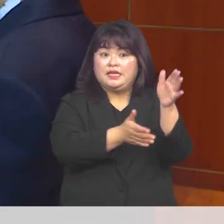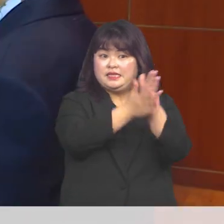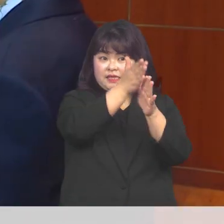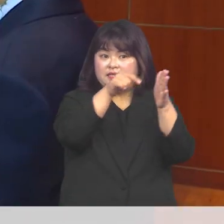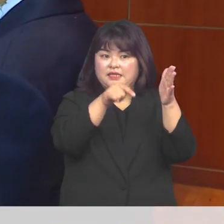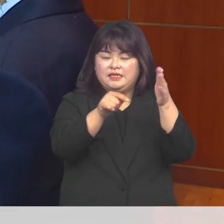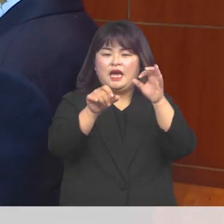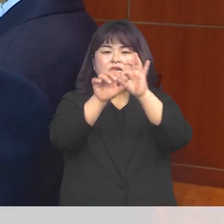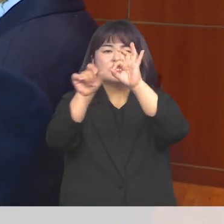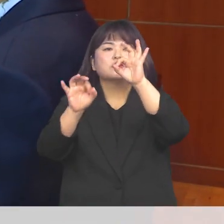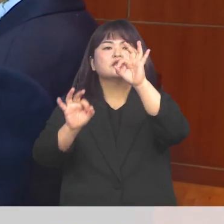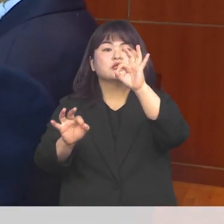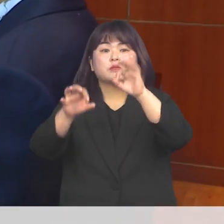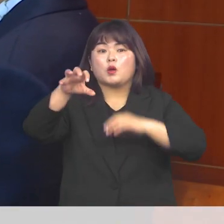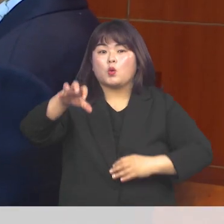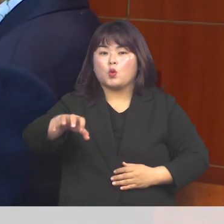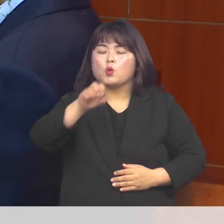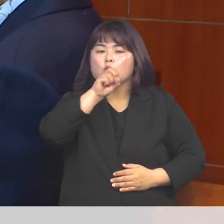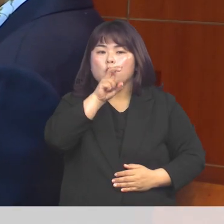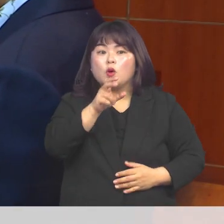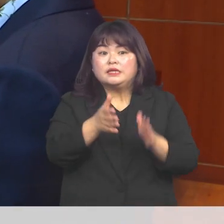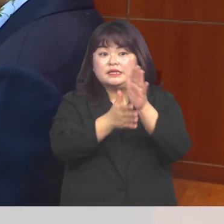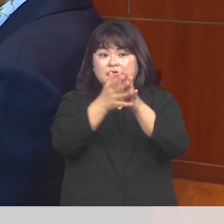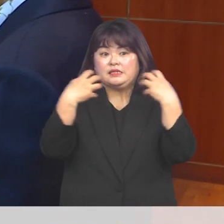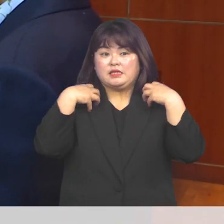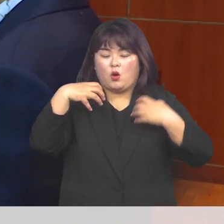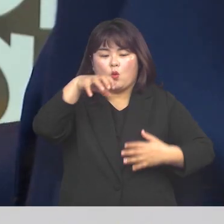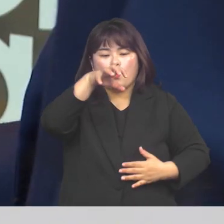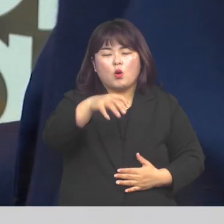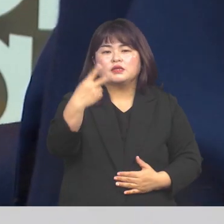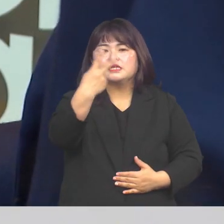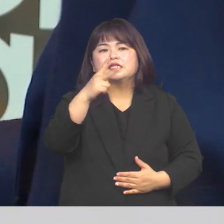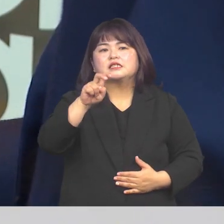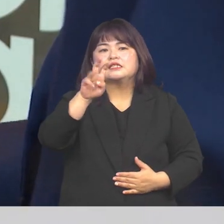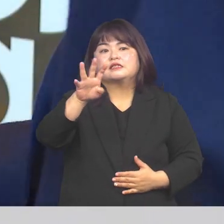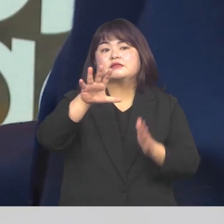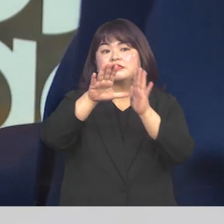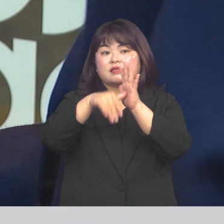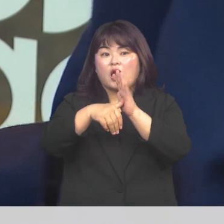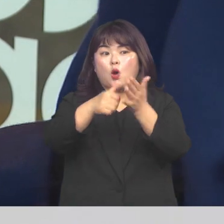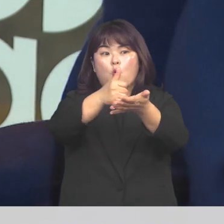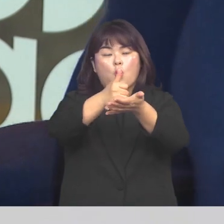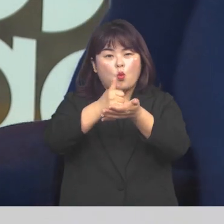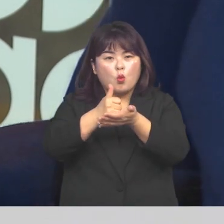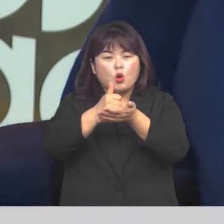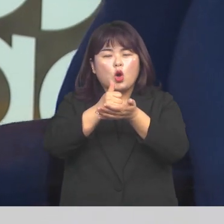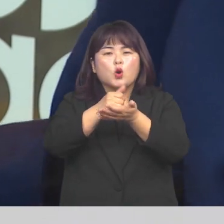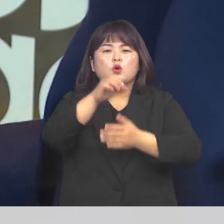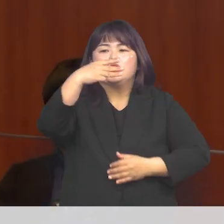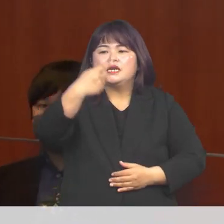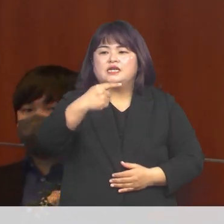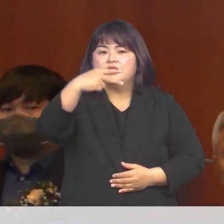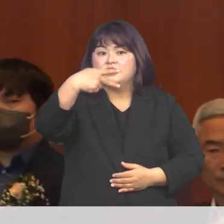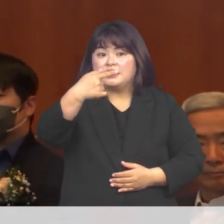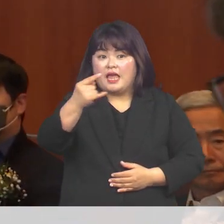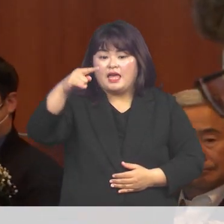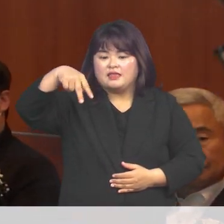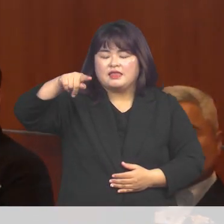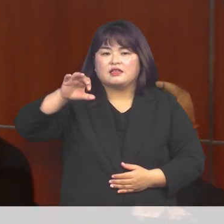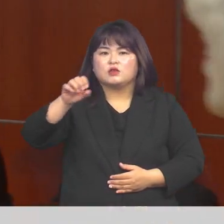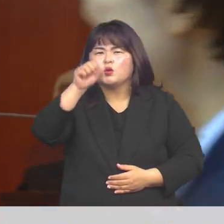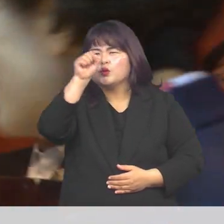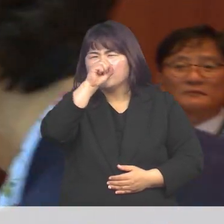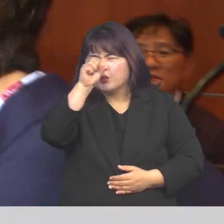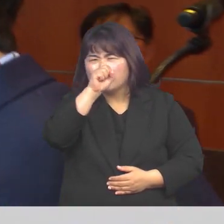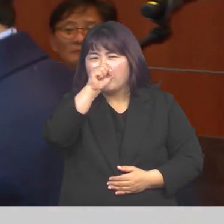용인특례시는 12일 경기아트센터 컨벤션홀에서 열린 2023 고객 만족 브랜드 대상에서 용인 르네상스 조화용으로 교육